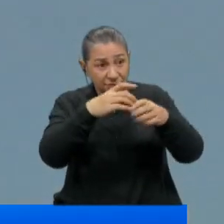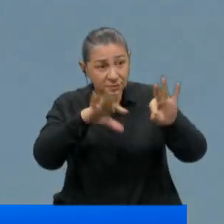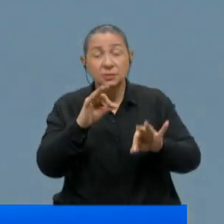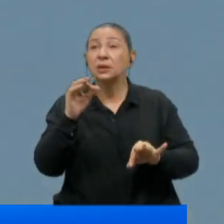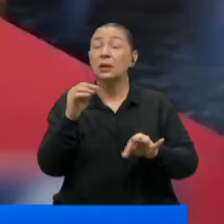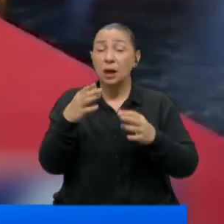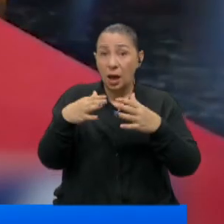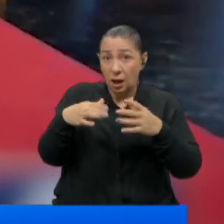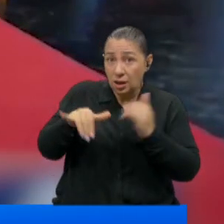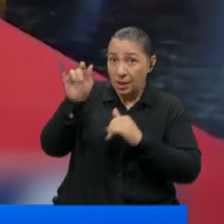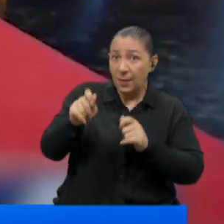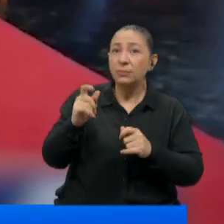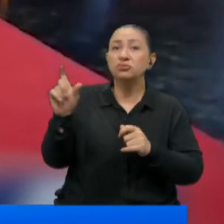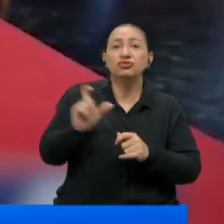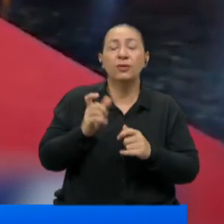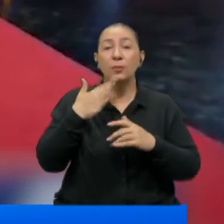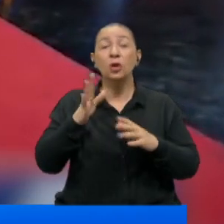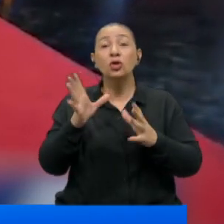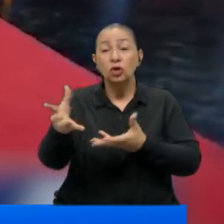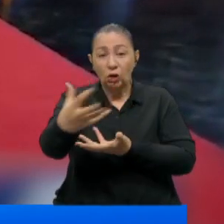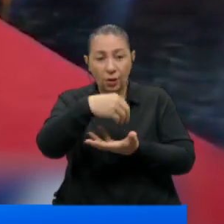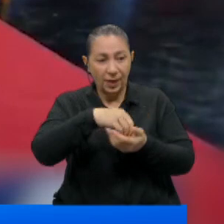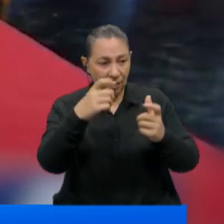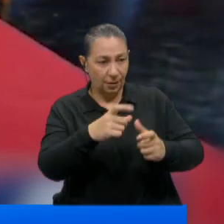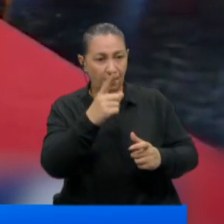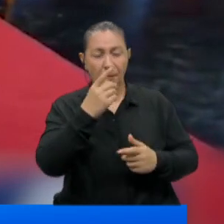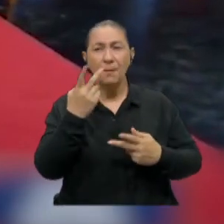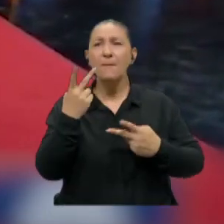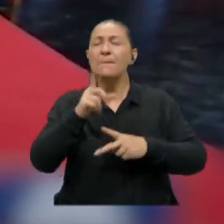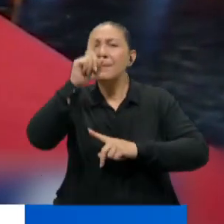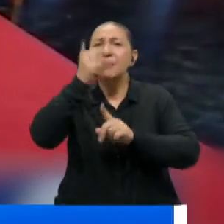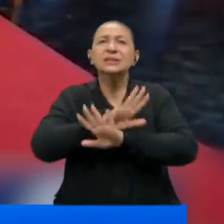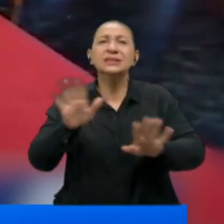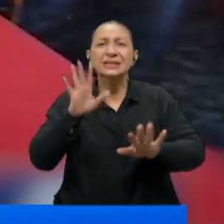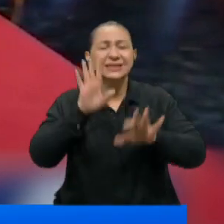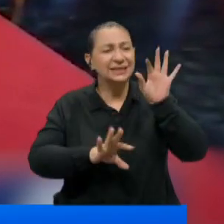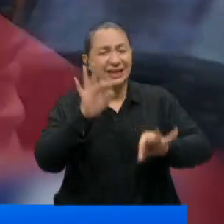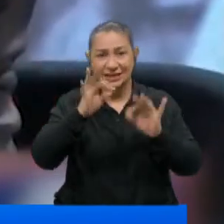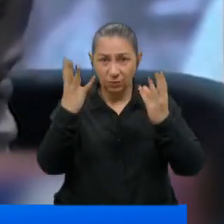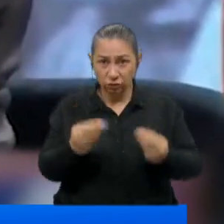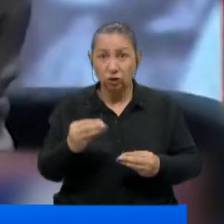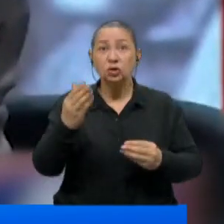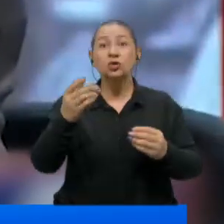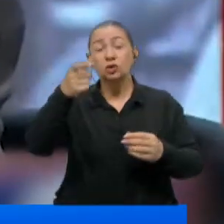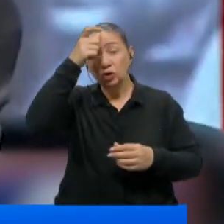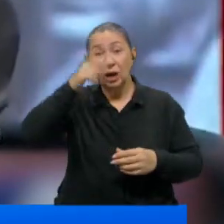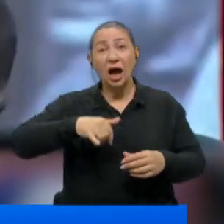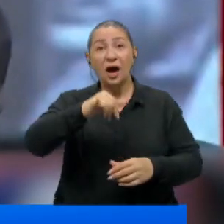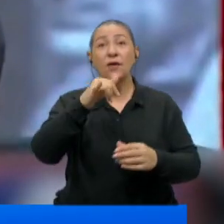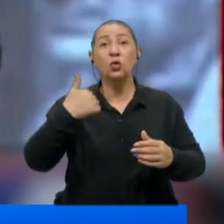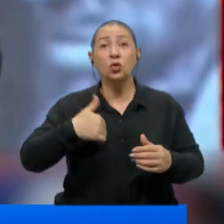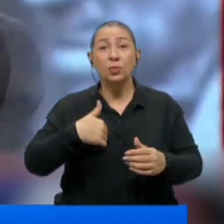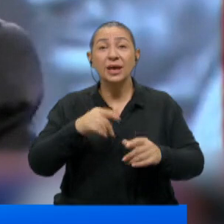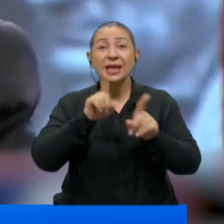teklife henüz yanıt yok. Toplanan para yerinde harcanacak. Bağımsız bir dış denetim kurumu tarafından denetlenecek. Türk Hava Kurumu'nun internet